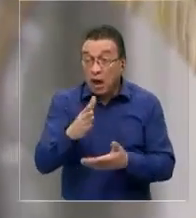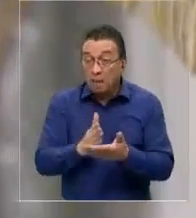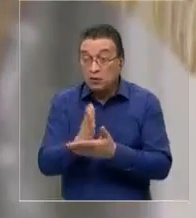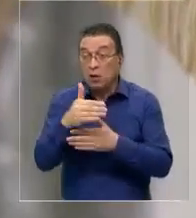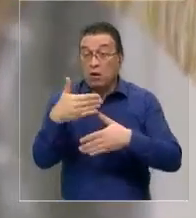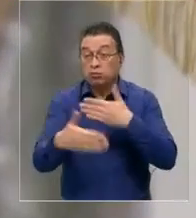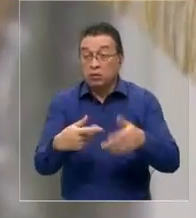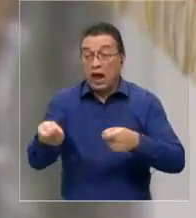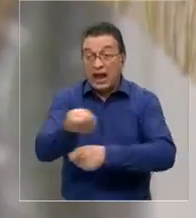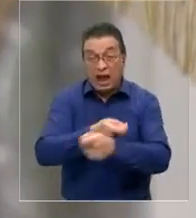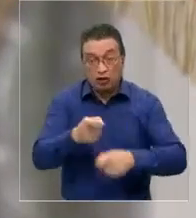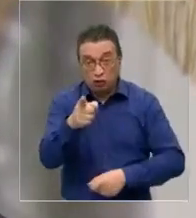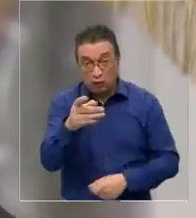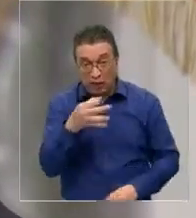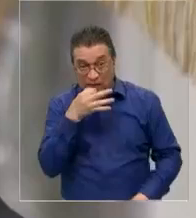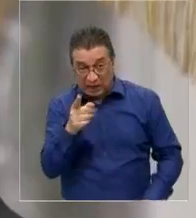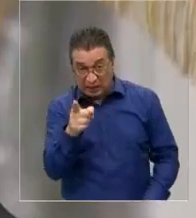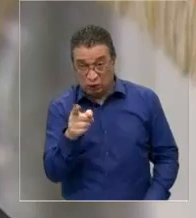предлагаете начать переговорный процесс?